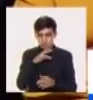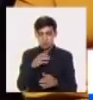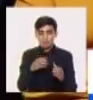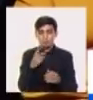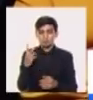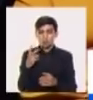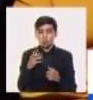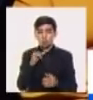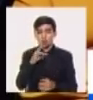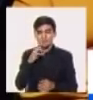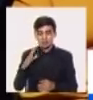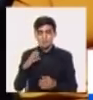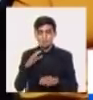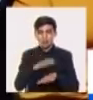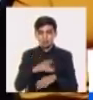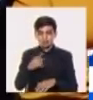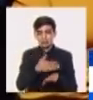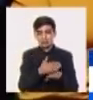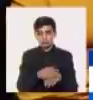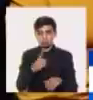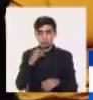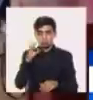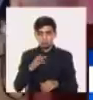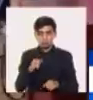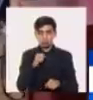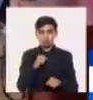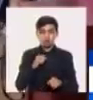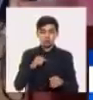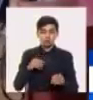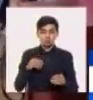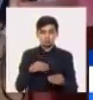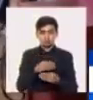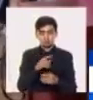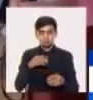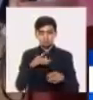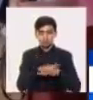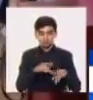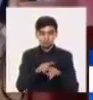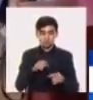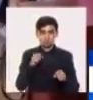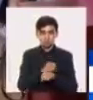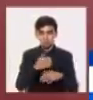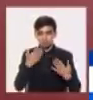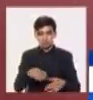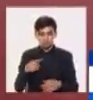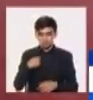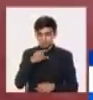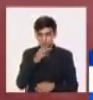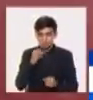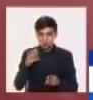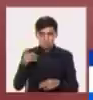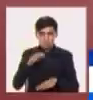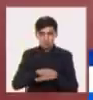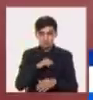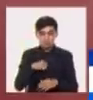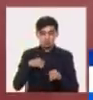жауып бер 100%. Біздің қолымыздан келетін созып беру кредитші. Ал өрт сөндірушілер оқиға кезінде шынымен судан тарыққандарын мойындады. Ал